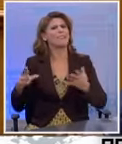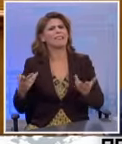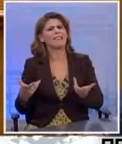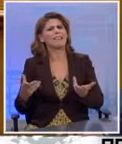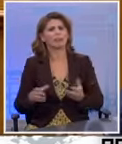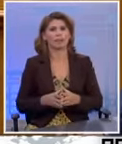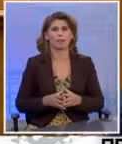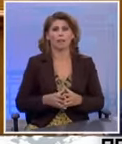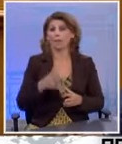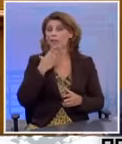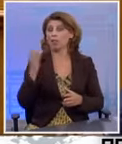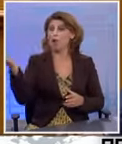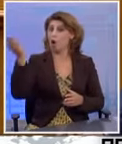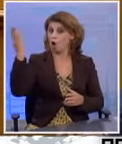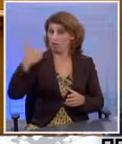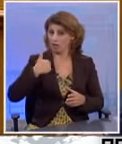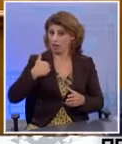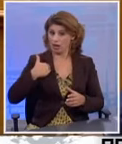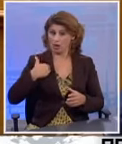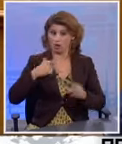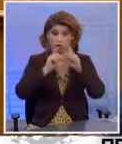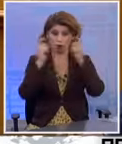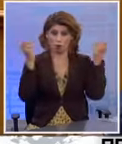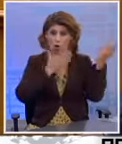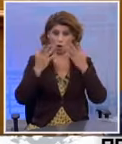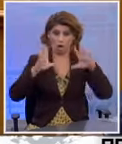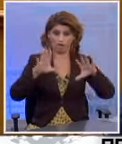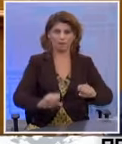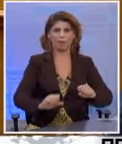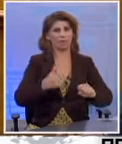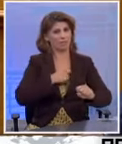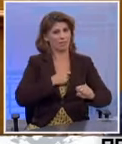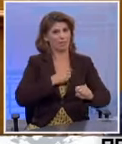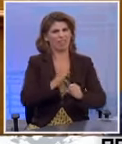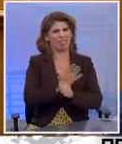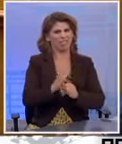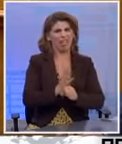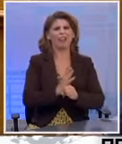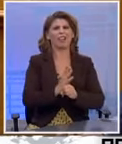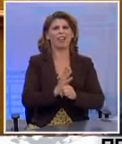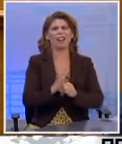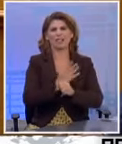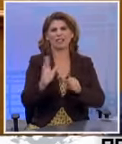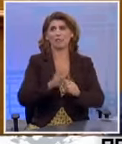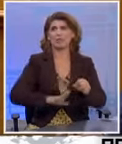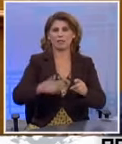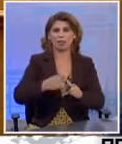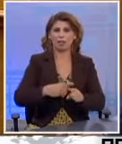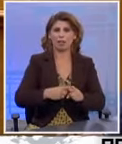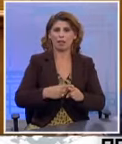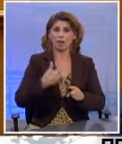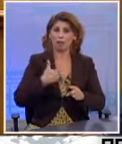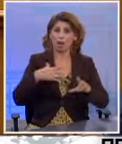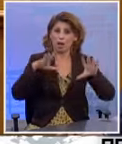Διότι όταν εγώ βρισκόμουν στις καταλήψεις που θεωρείτε ότι διέλυσαν και παρέλυσαν τη χώρα και κατέστρεψαν, όταν εγώ ήμουν στις